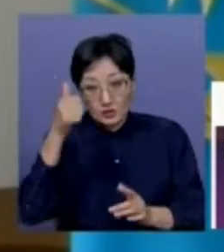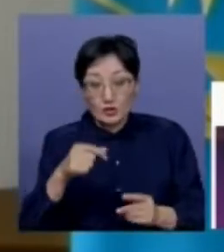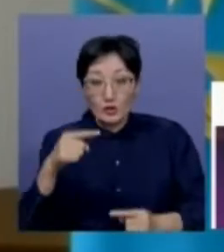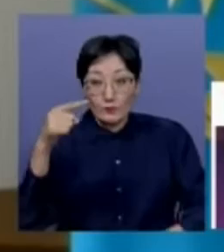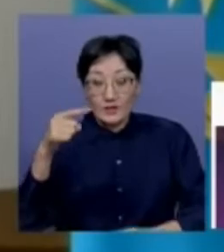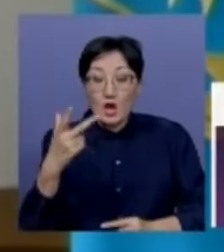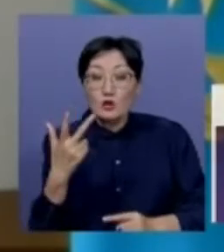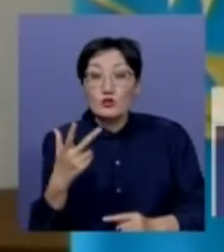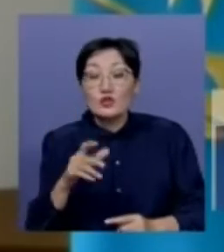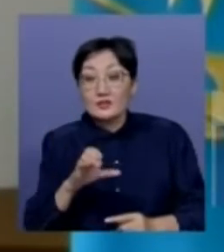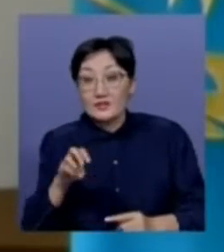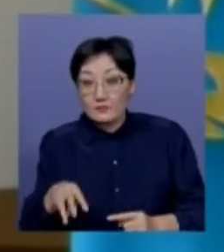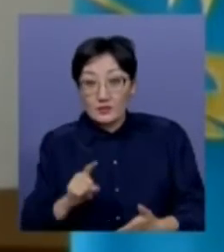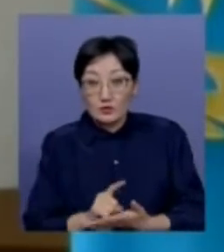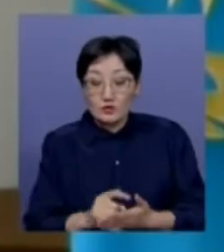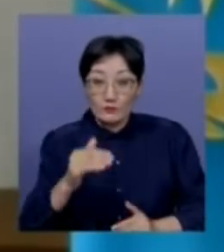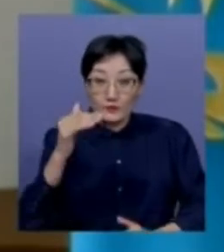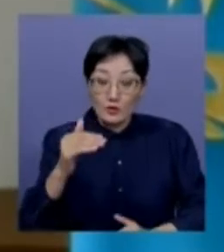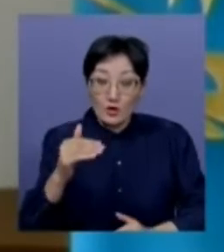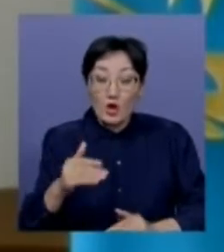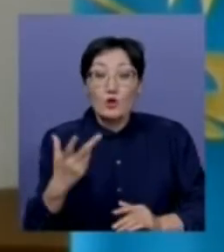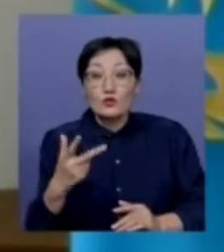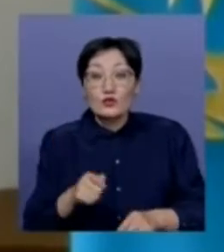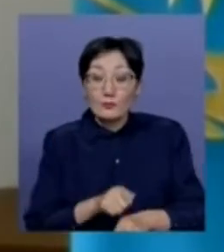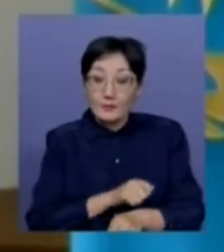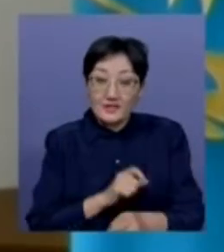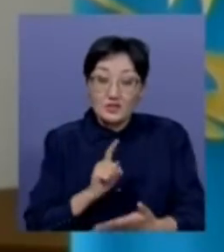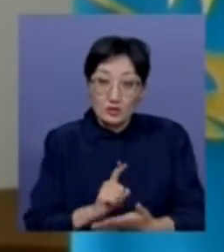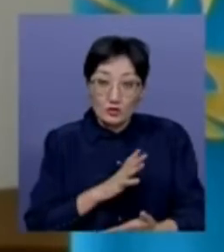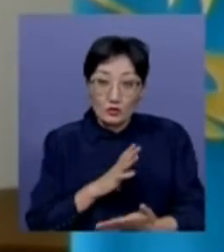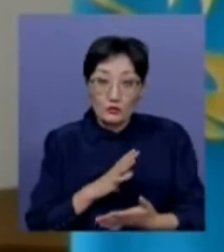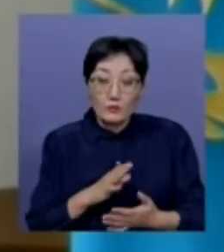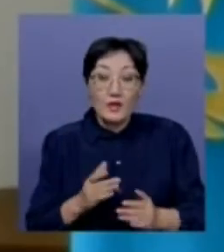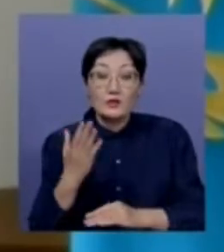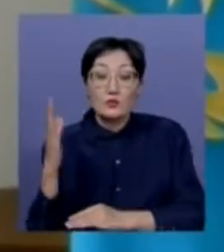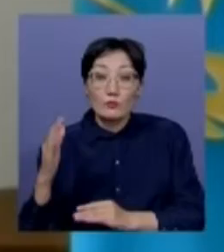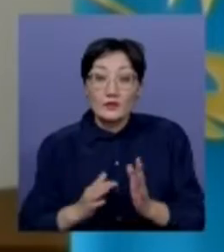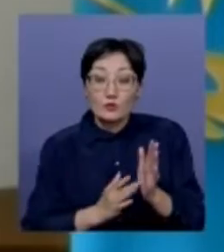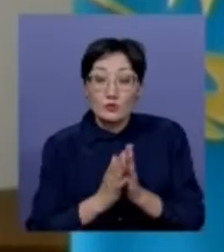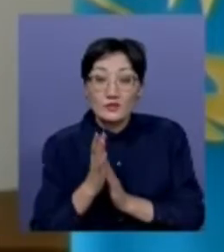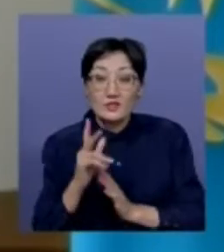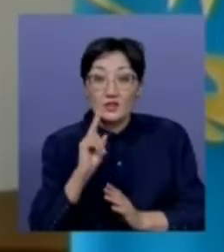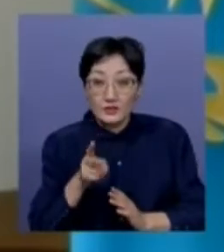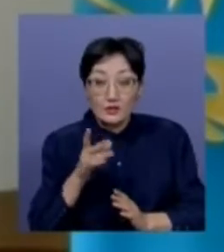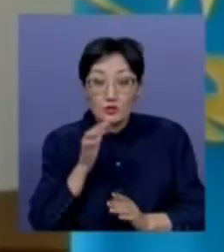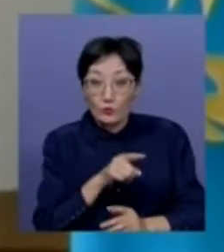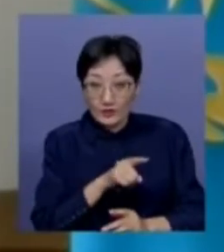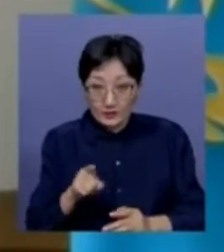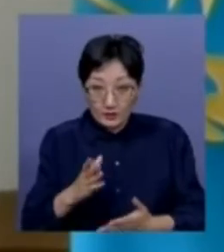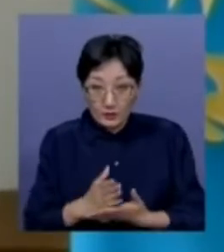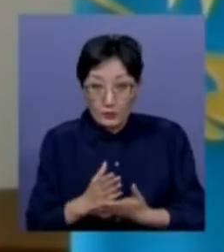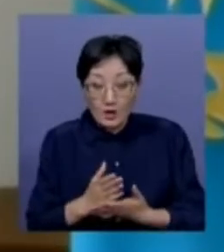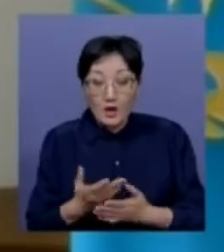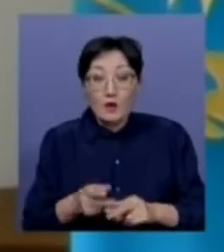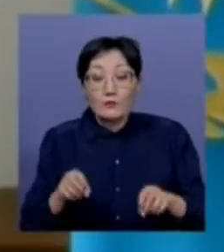3 сантиметр болу керек. Ал биіктігі кемінде 3 метр болғаны дұрыс. Жасыл желекті өсуіне шамамен 2 жыл уақыт кетеді. Бірақ ол